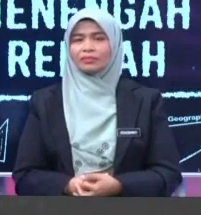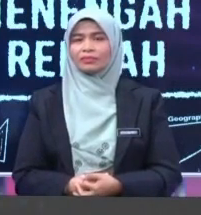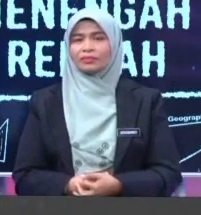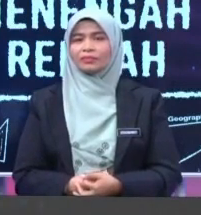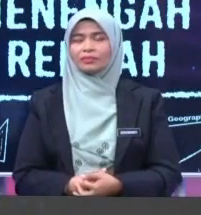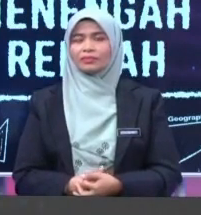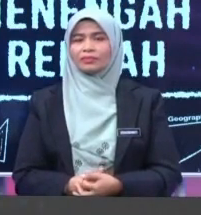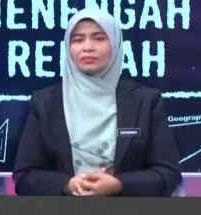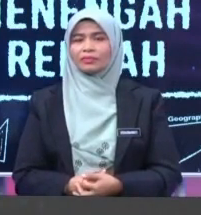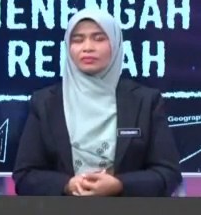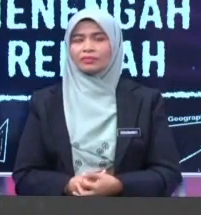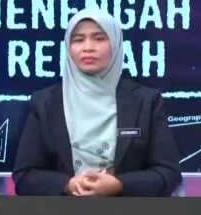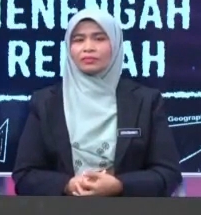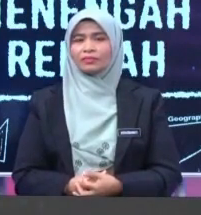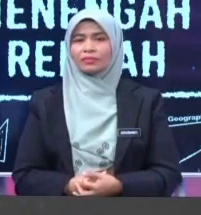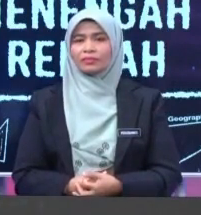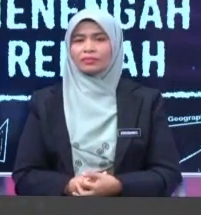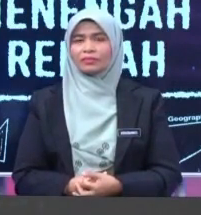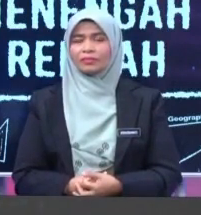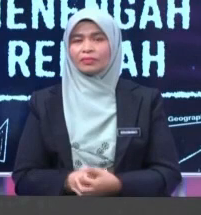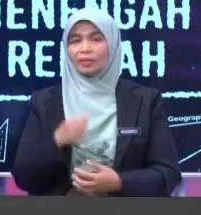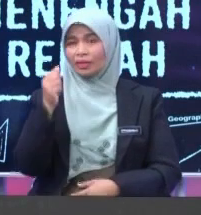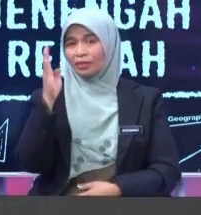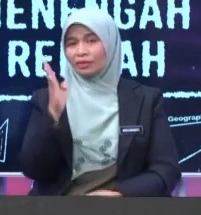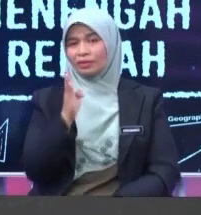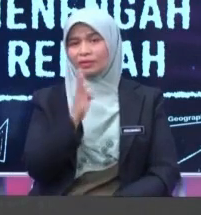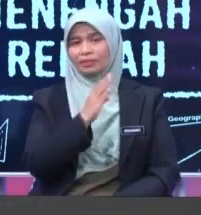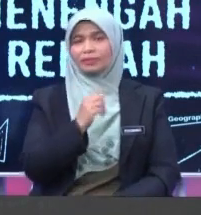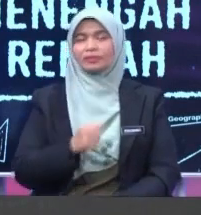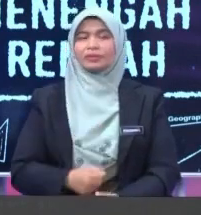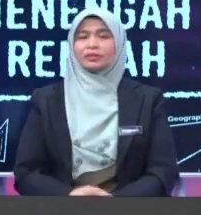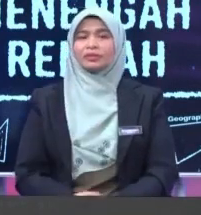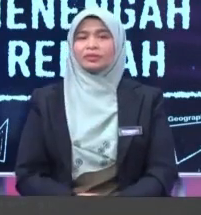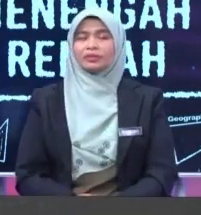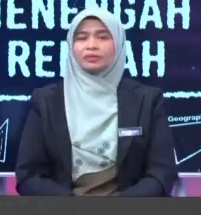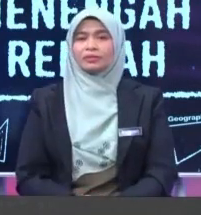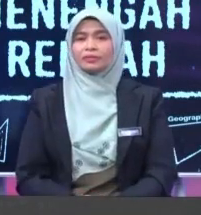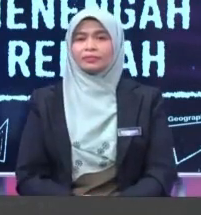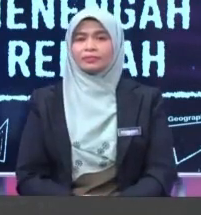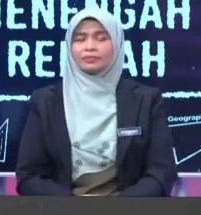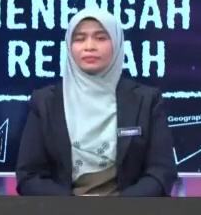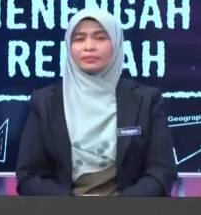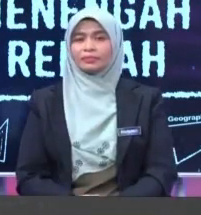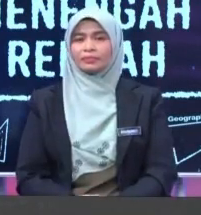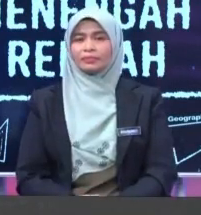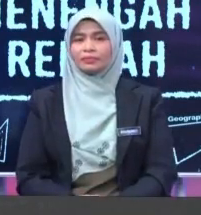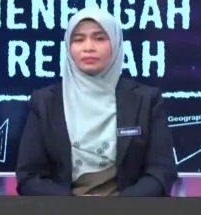minasyaitanirrajim. Yawma tashaqqaqul ardu 'anhum sirah. Dzalika hasbun 'alaina